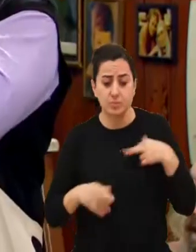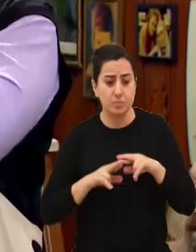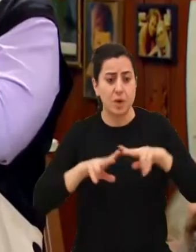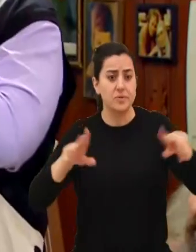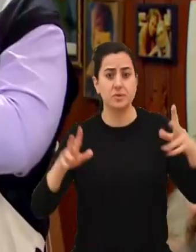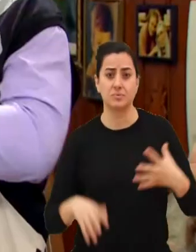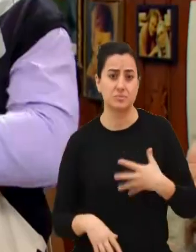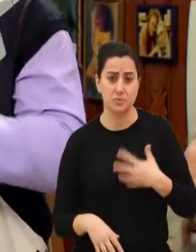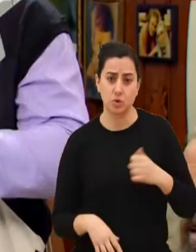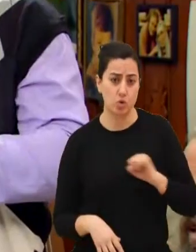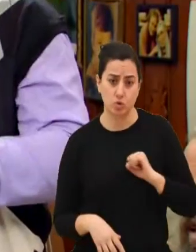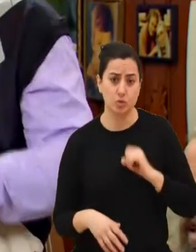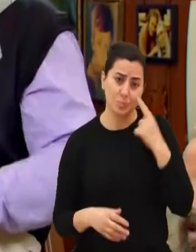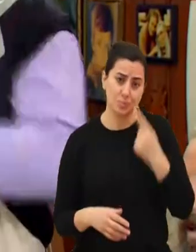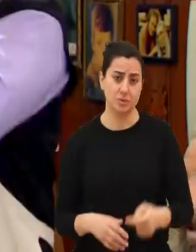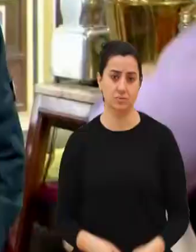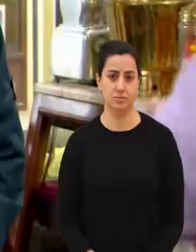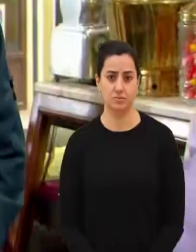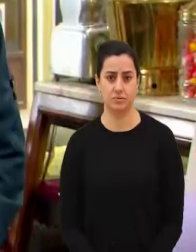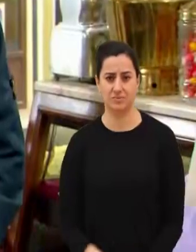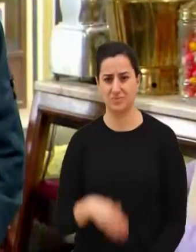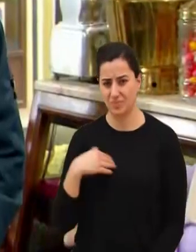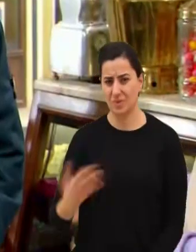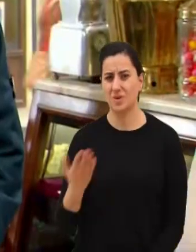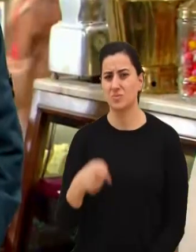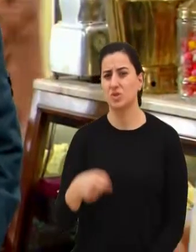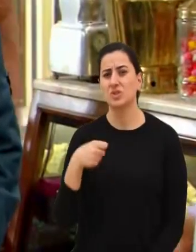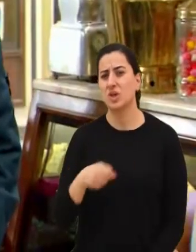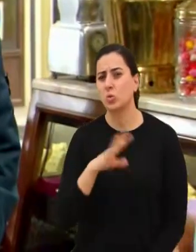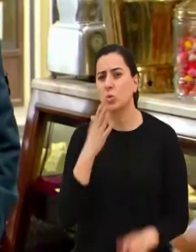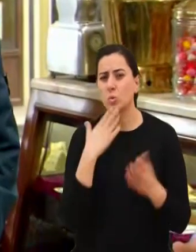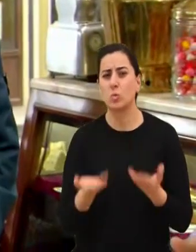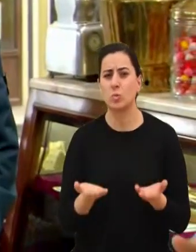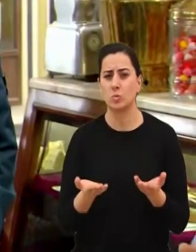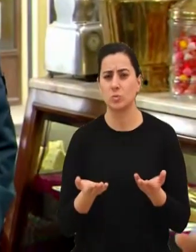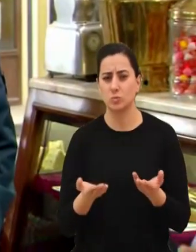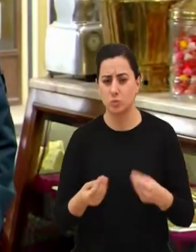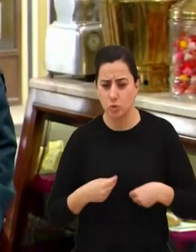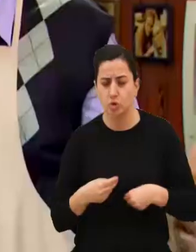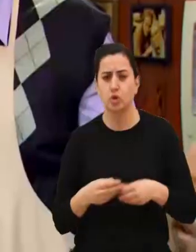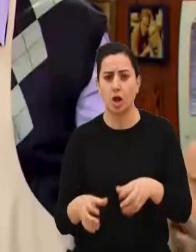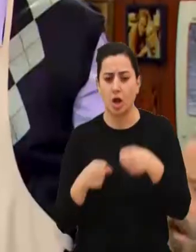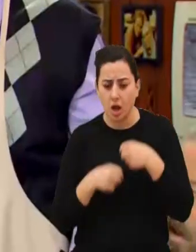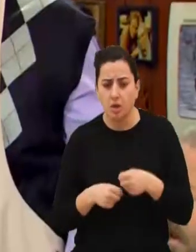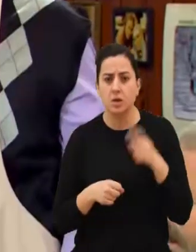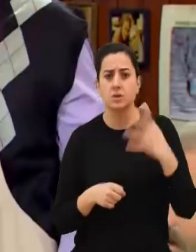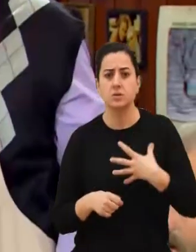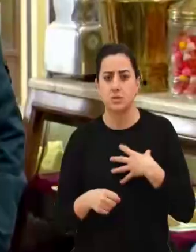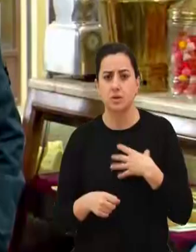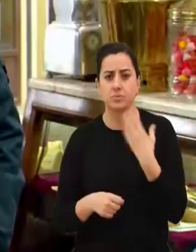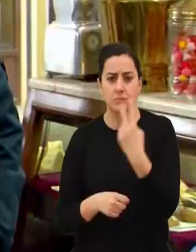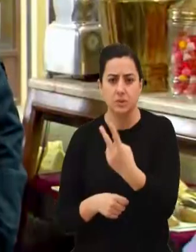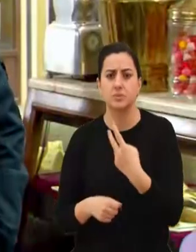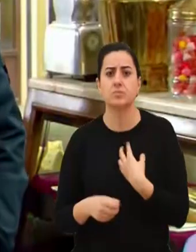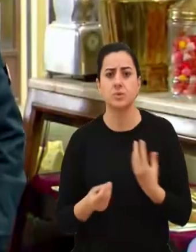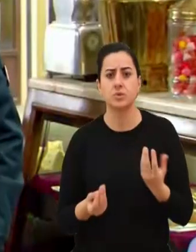parçalanırsak. Evet. Karakola da getirmedin öyle am bu çantadan. Ha? Ya Bekir am bu çantadan karakola giren adam zaten aranan bir suçluydu. Bu çantanın sahibi Basri.